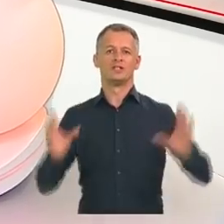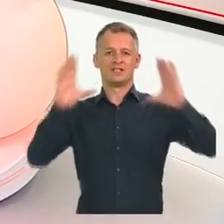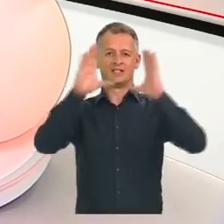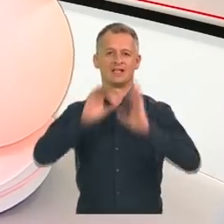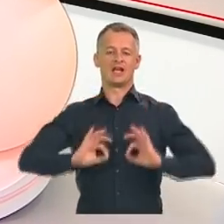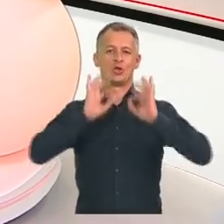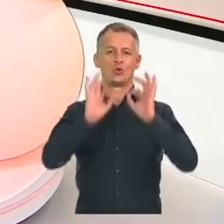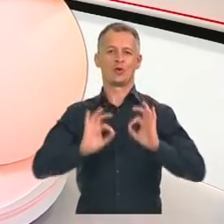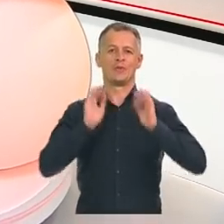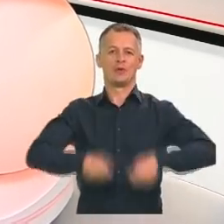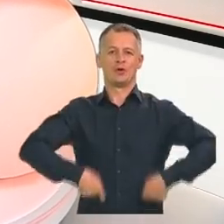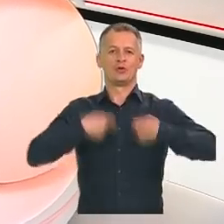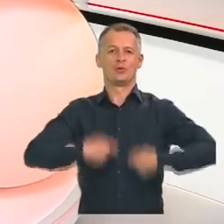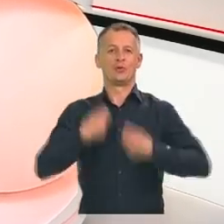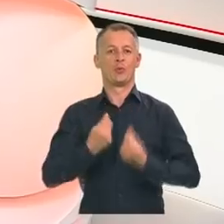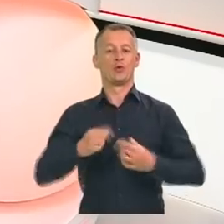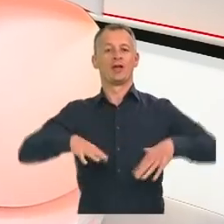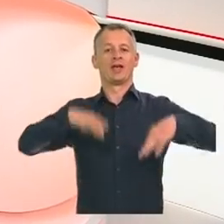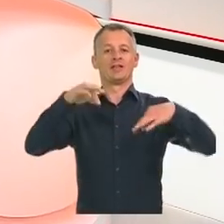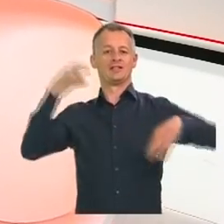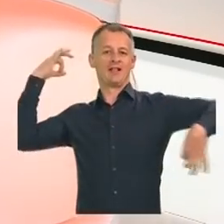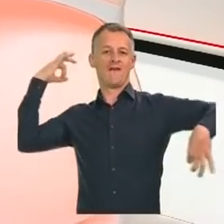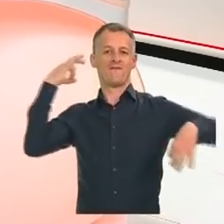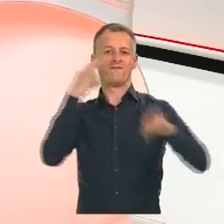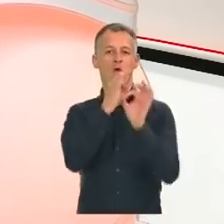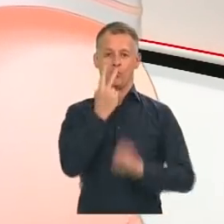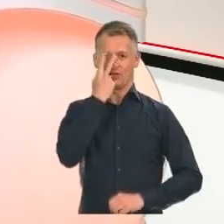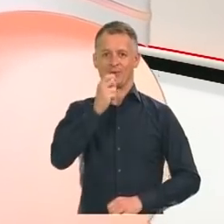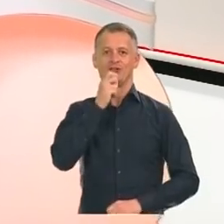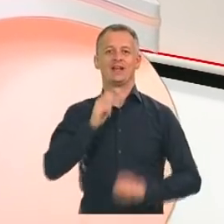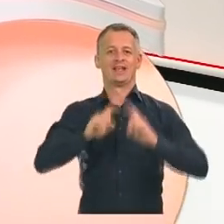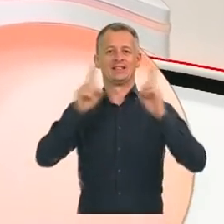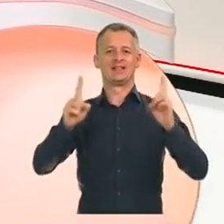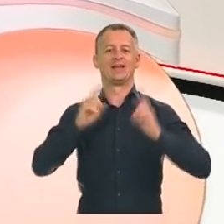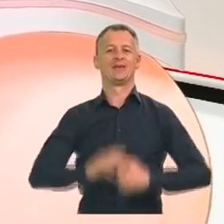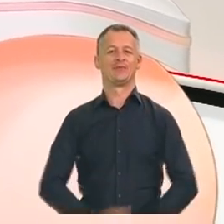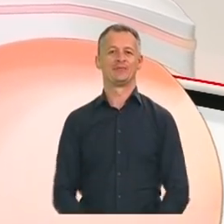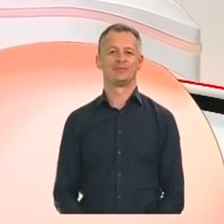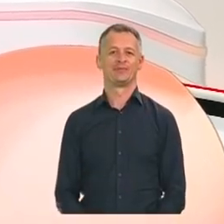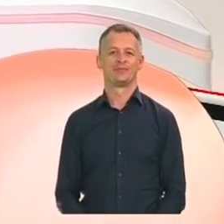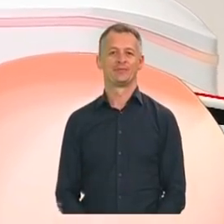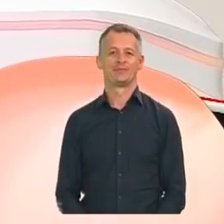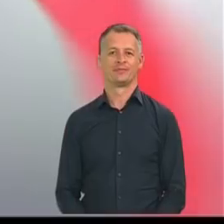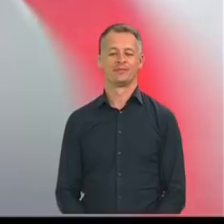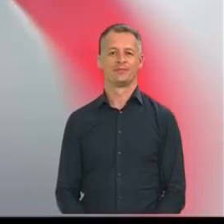Bună seara, doamnelor și domnilor, sunt Ioana Maria Moldovan. Bun găsit la Focus, iată care sunt cele mai importante știri ale zilei.